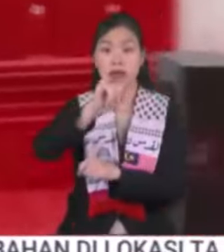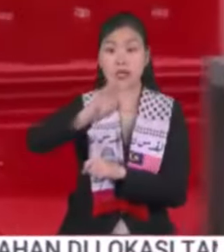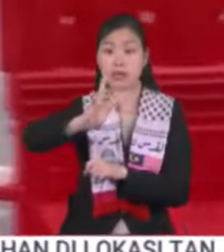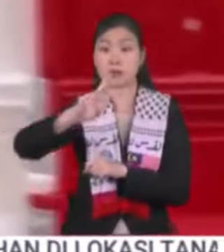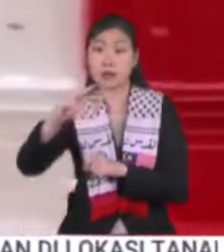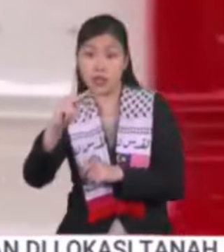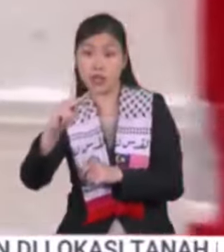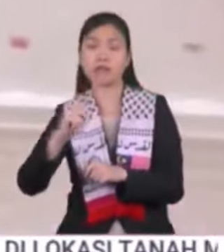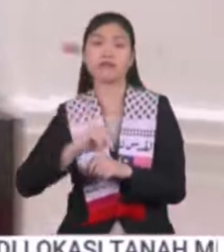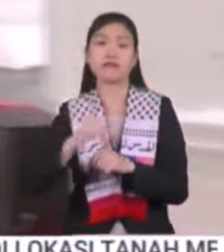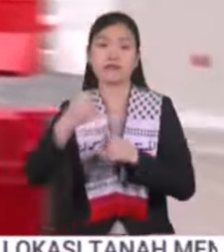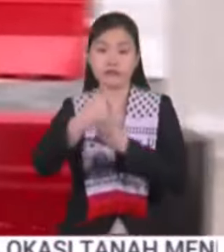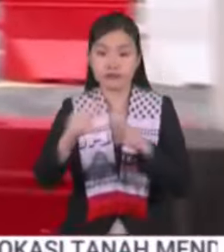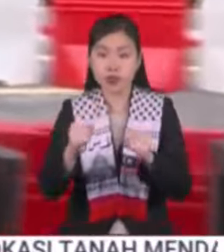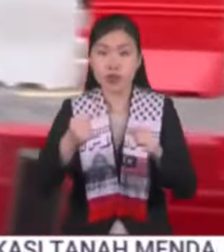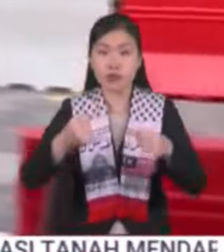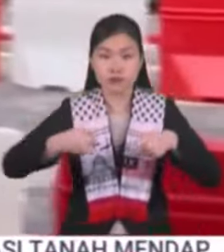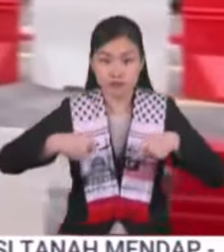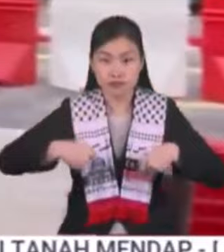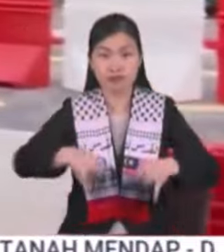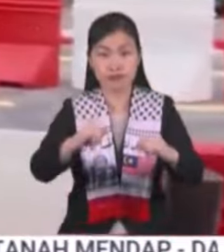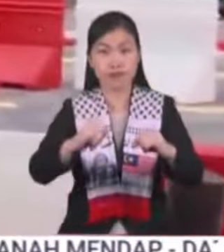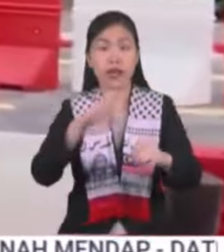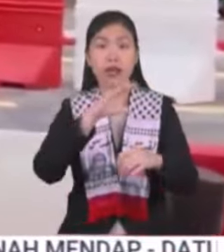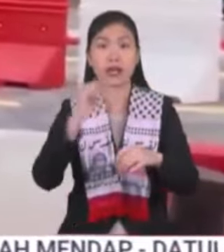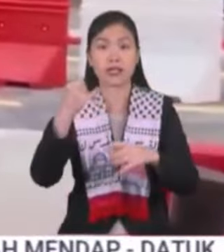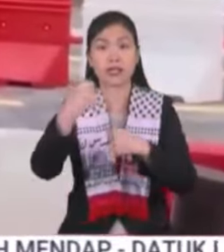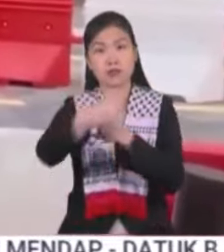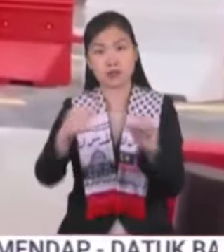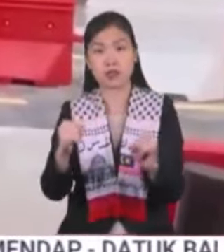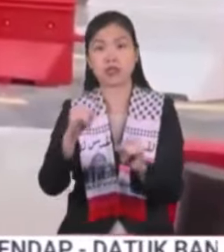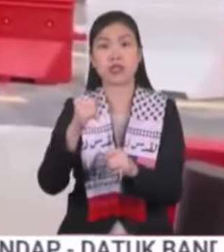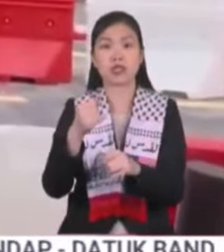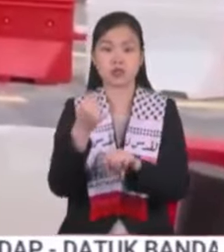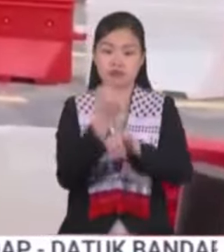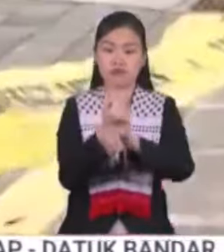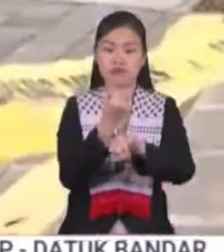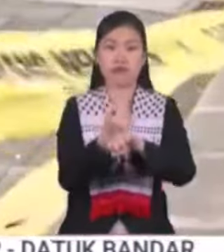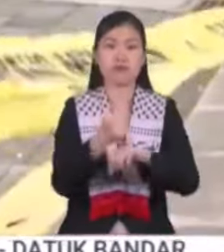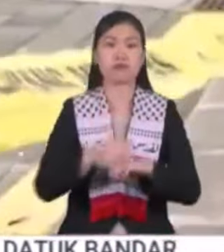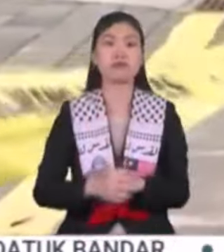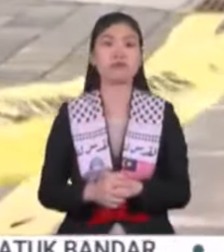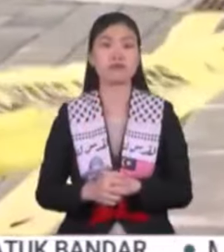Water Consortium, Jabatan Kerja Raya dan Jabatan Mineral dan Geoscience.